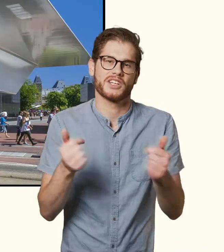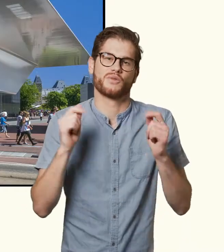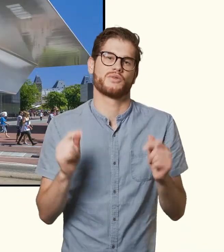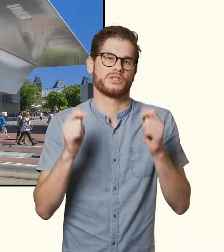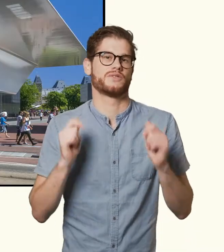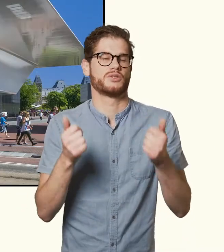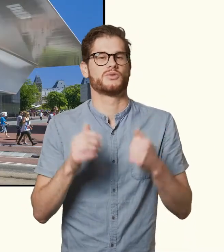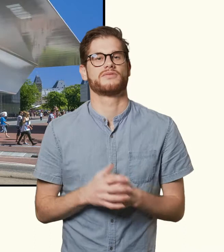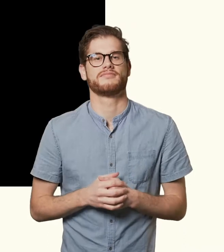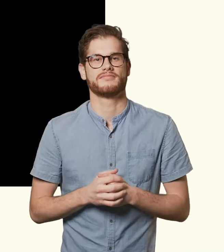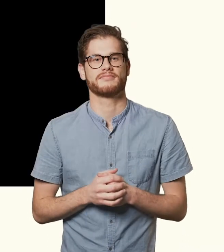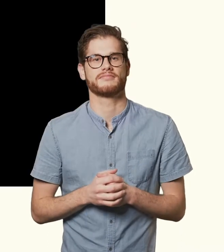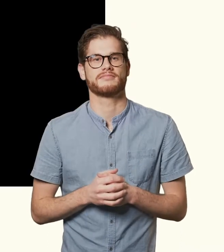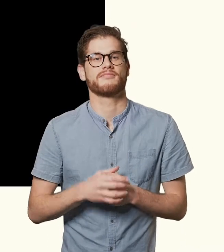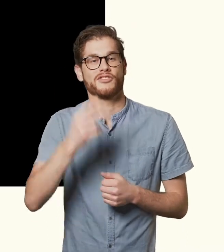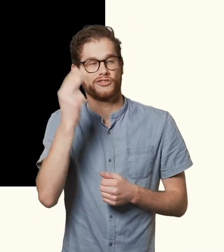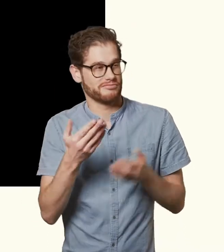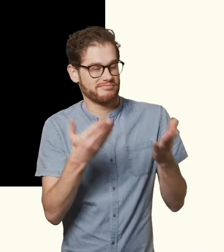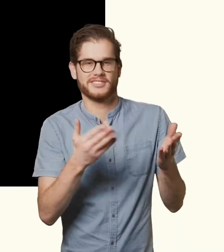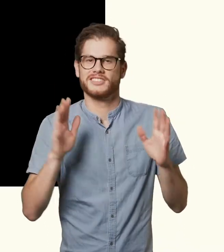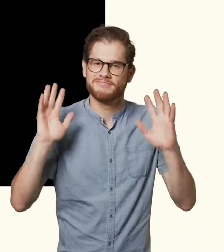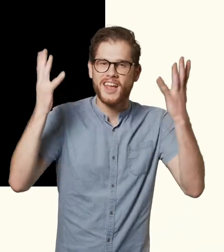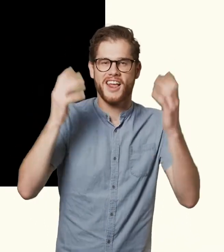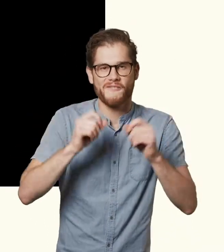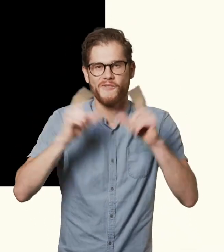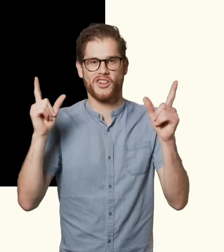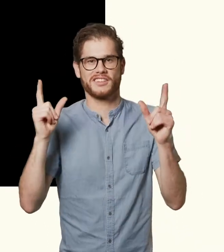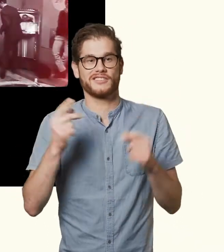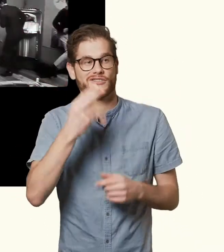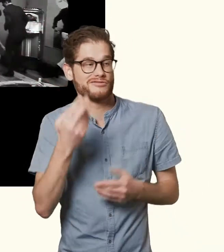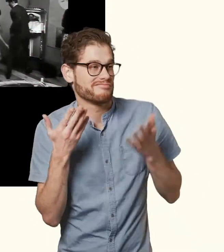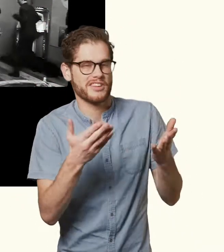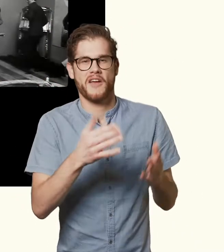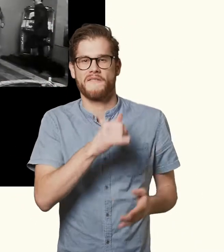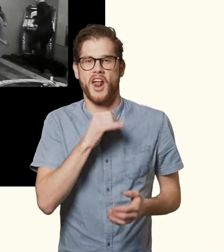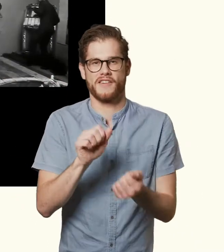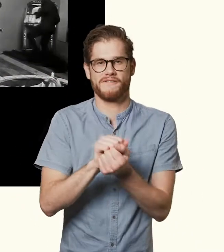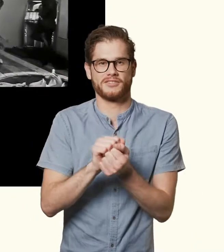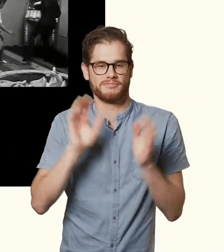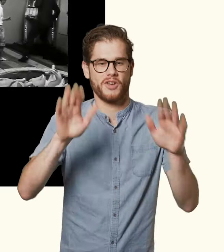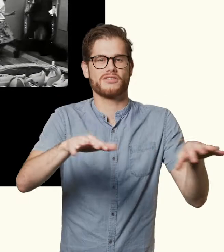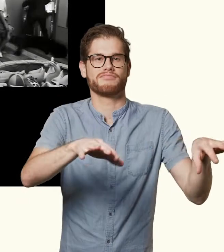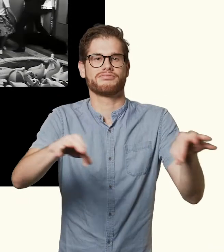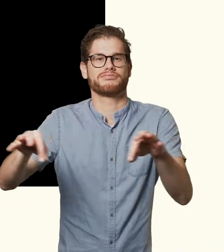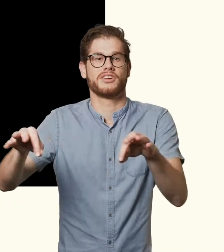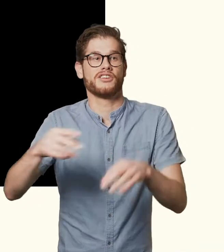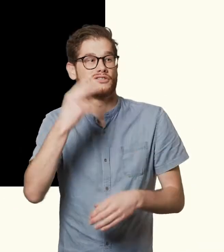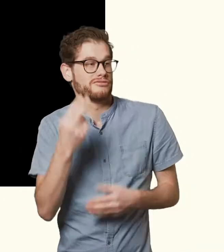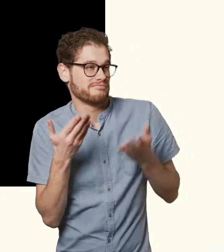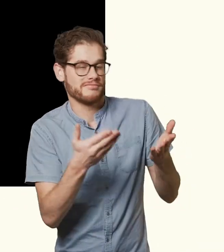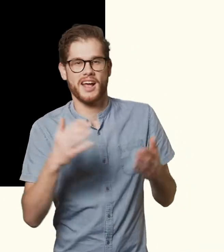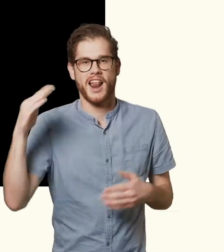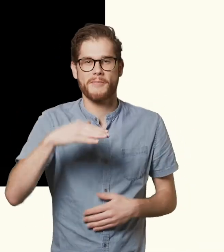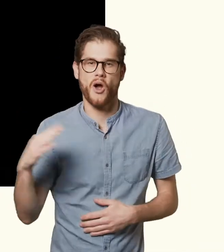vernieuwing. Hier is kunst spelen en verwondering. Hier is kunst de vuile was buiten hangen. Hier is kunst van